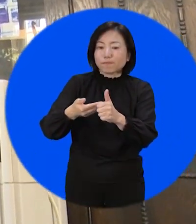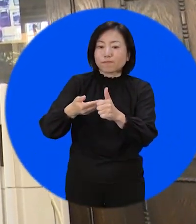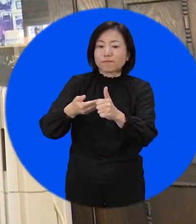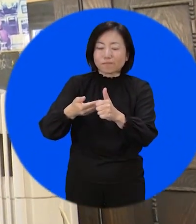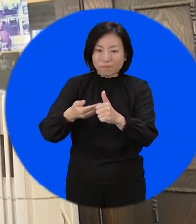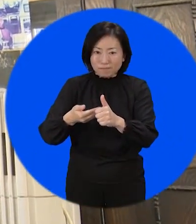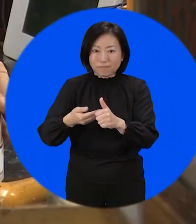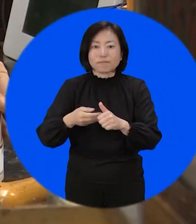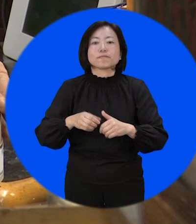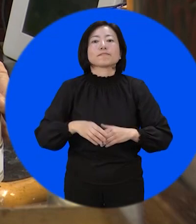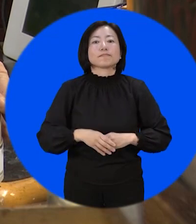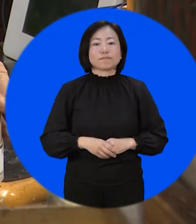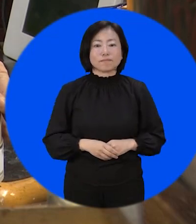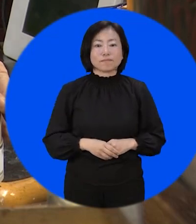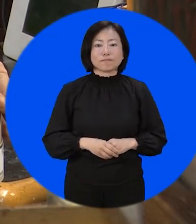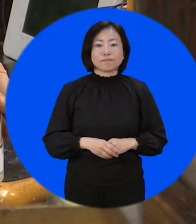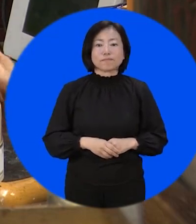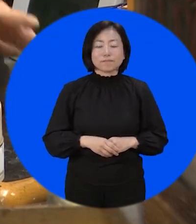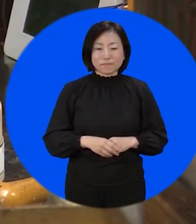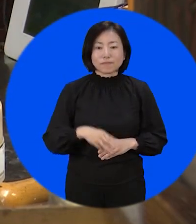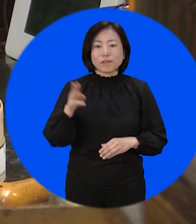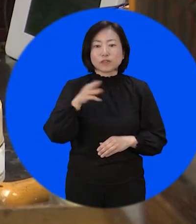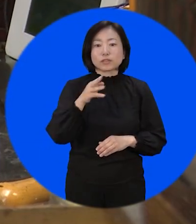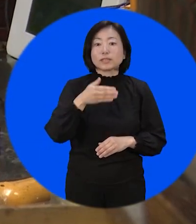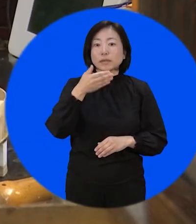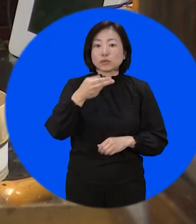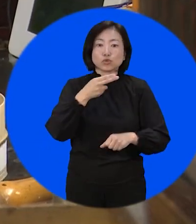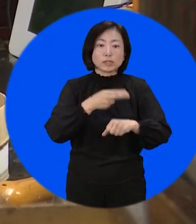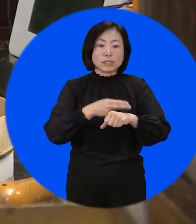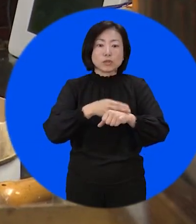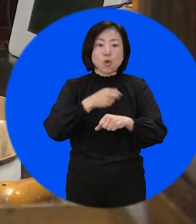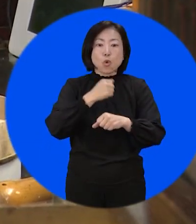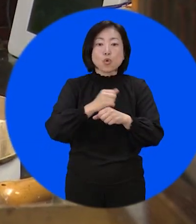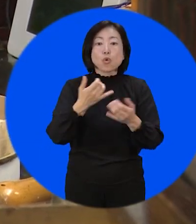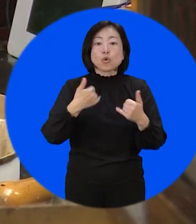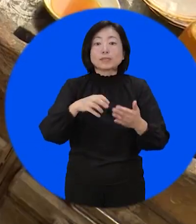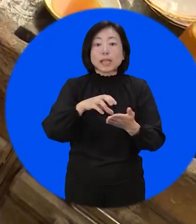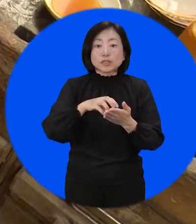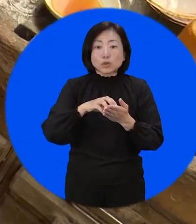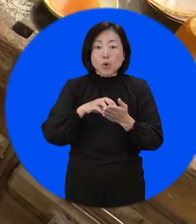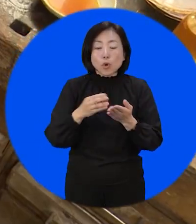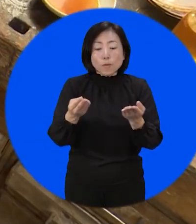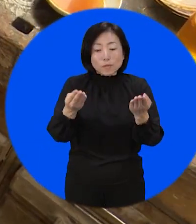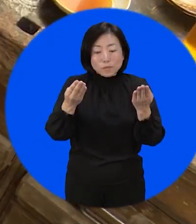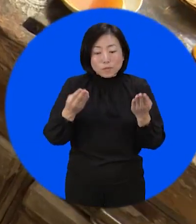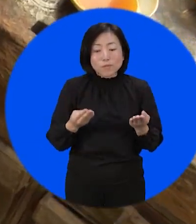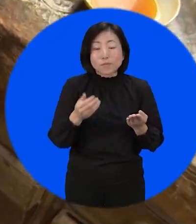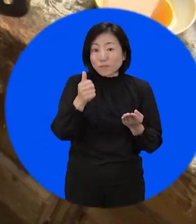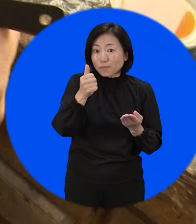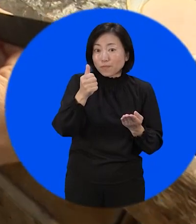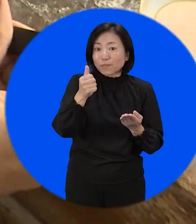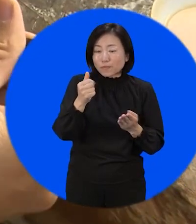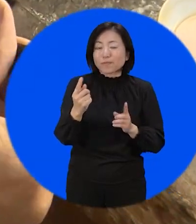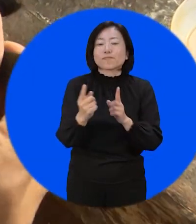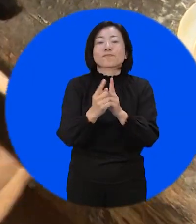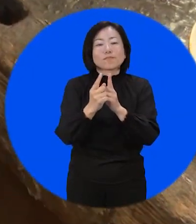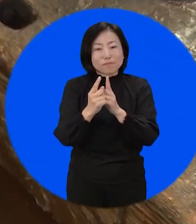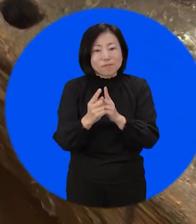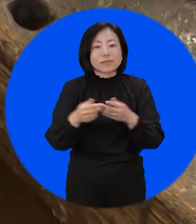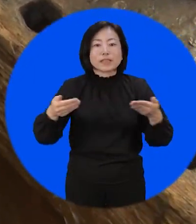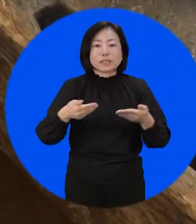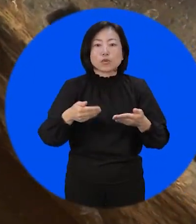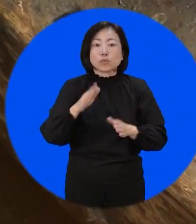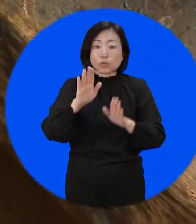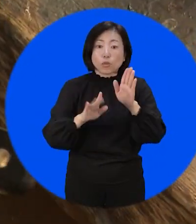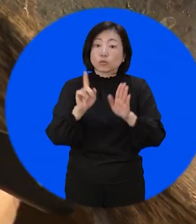し。今回は杉並区技能功労者表彰を受賞された方をお尋ねし、お仕事の